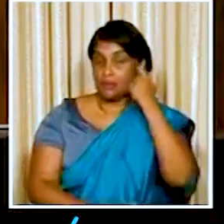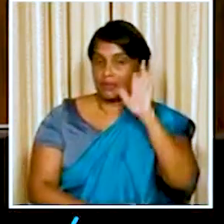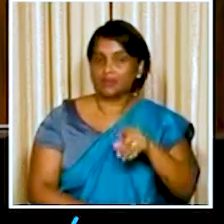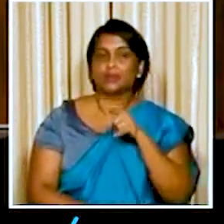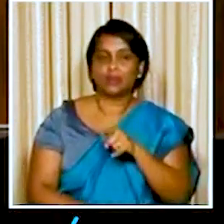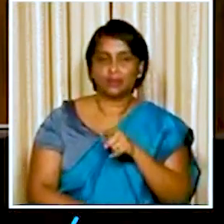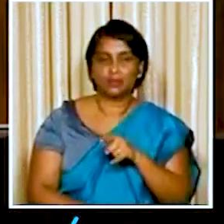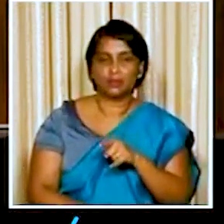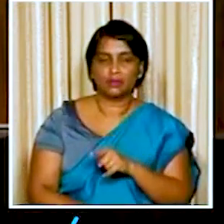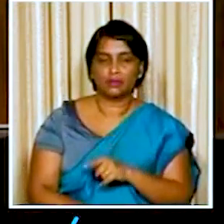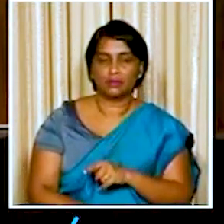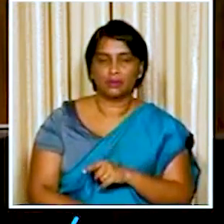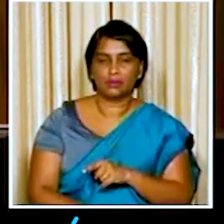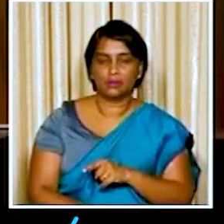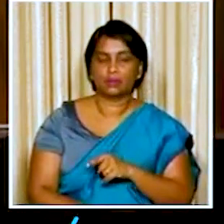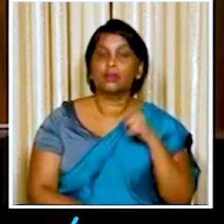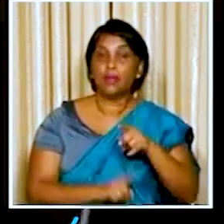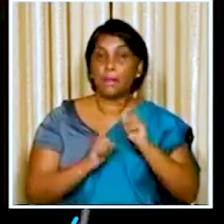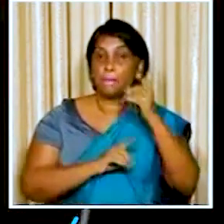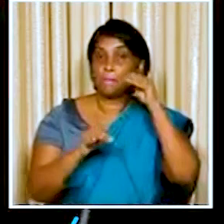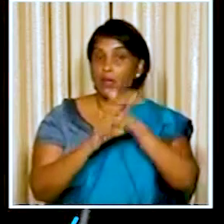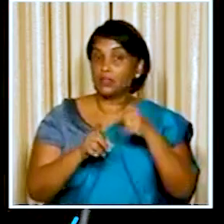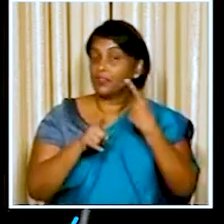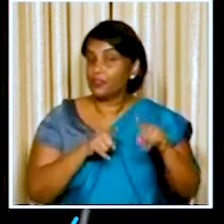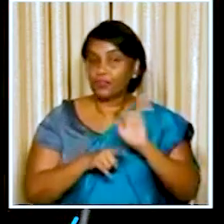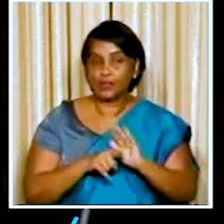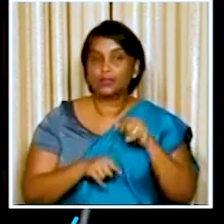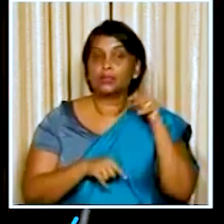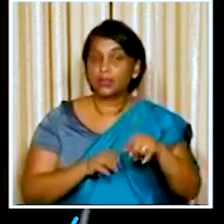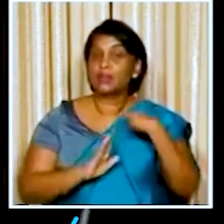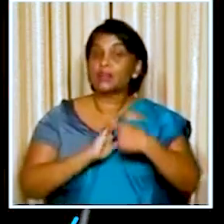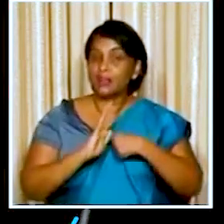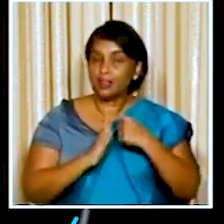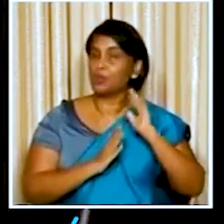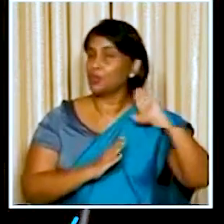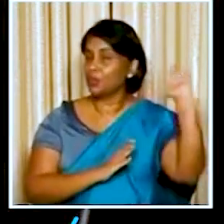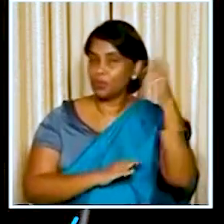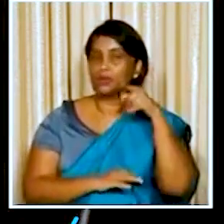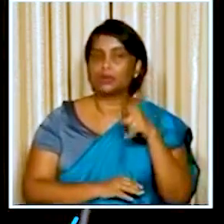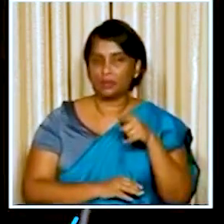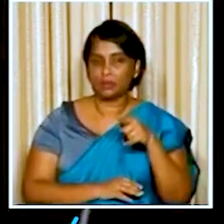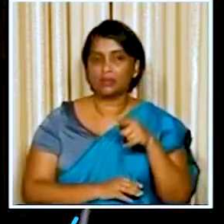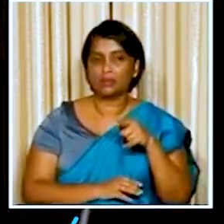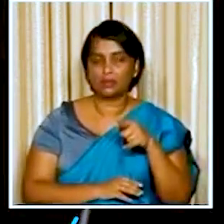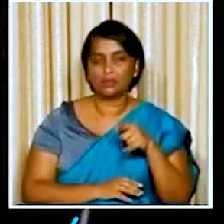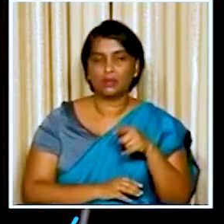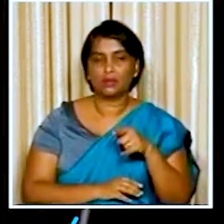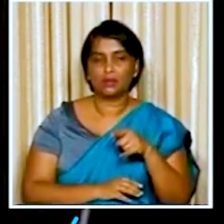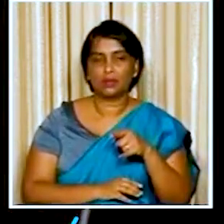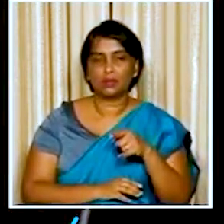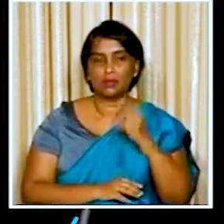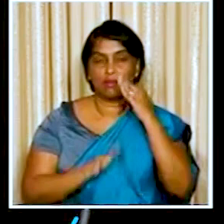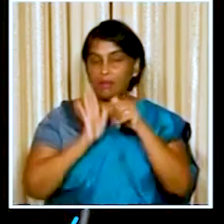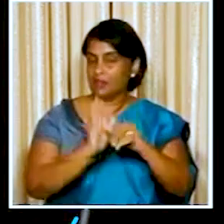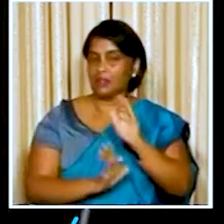ගරු මන්ත්‍රීතුමිය ඔබ තම වරප්‍රසාද ප්‍රශ්න ඉදිරිපත් කරන්න ඔතන පමණක් නෙමෙයි මේ රටේ කිසිම තැනක ගරු මන්ත්‍රීතුමිය මම ඉඩ දෙන්නේ